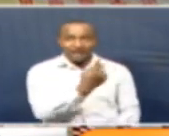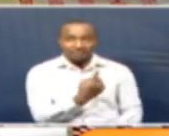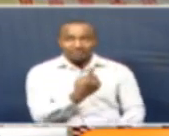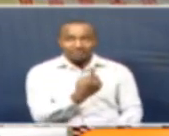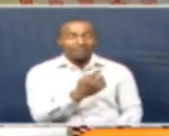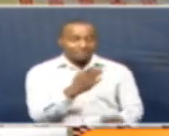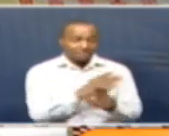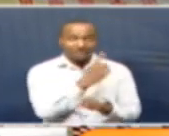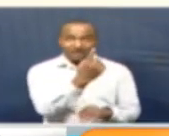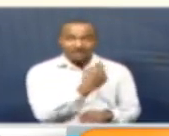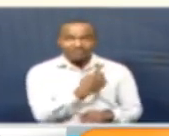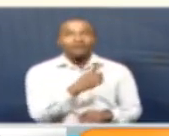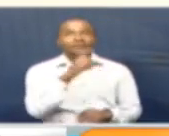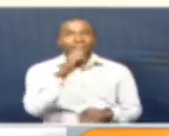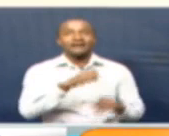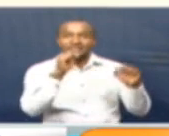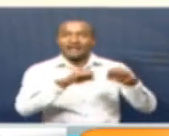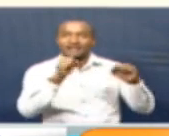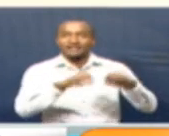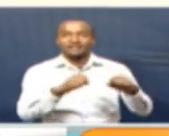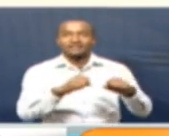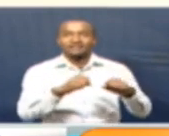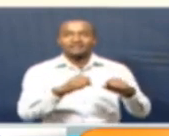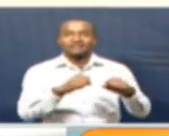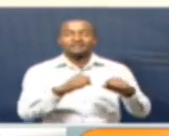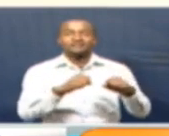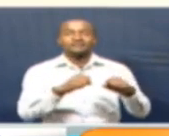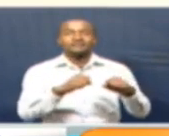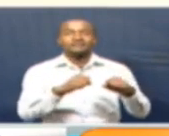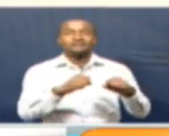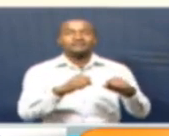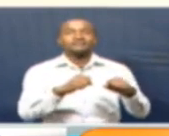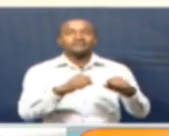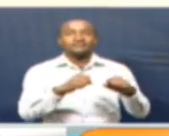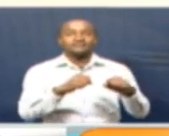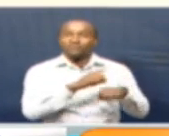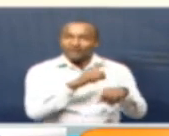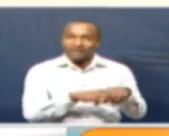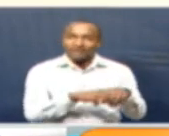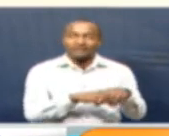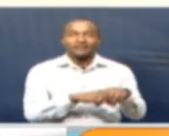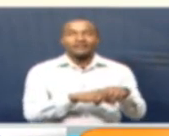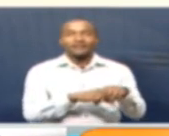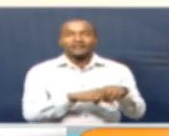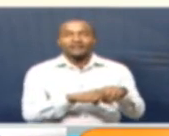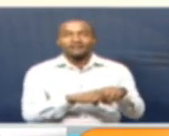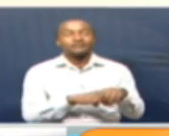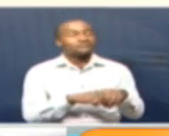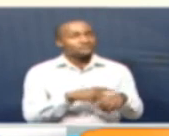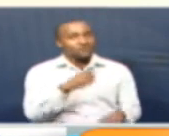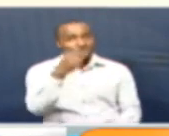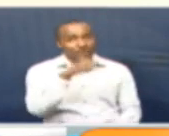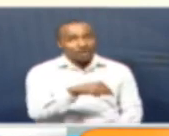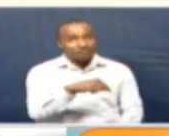kabla hajakuja mama, tuweze kuelewana. Ni mimi sasa mama huyo. Huyu hapa. Sasa msikize mama. Kama